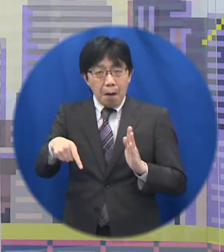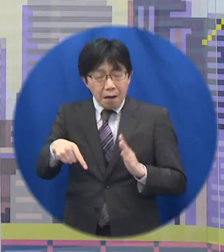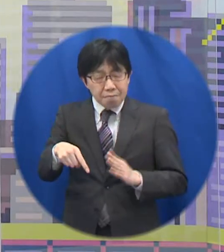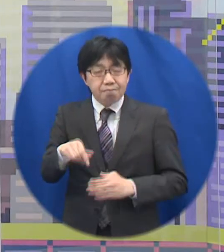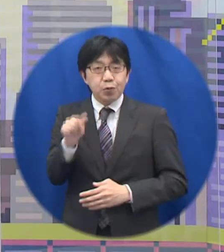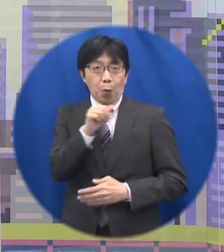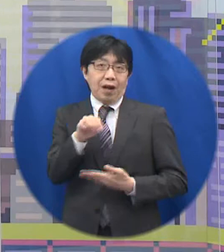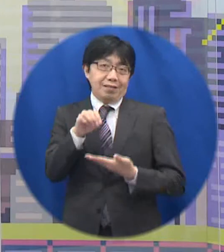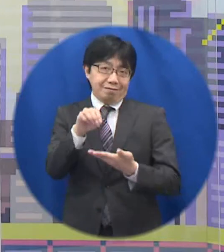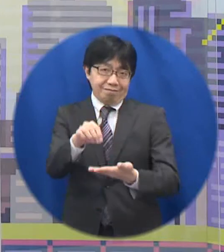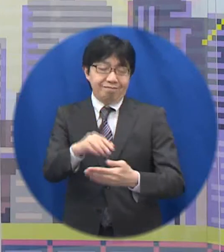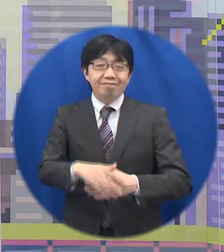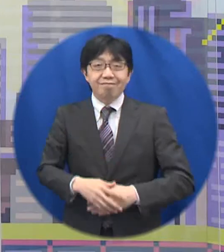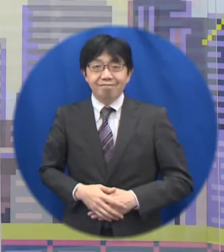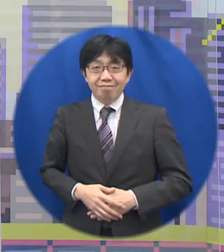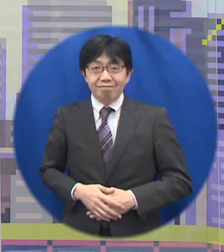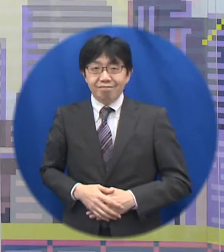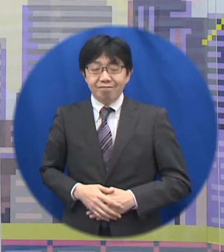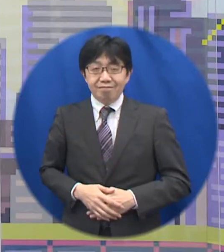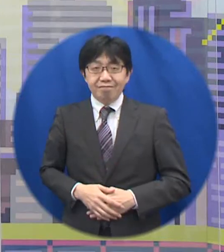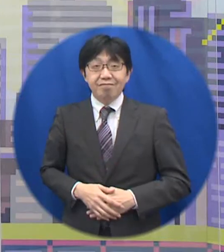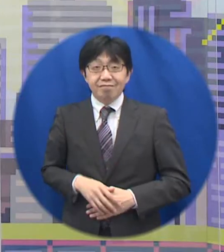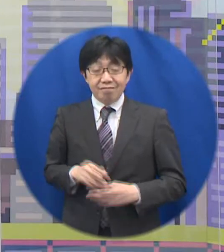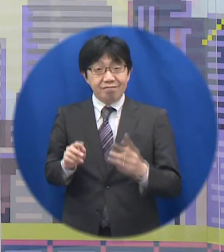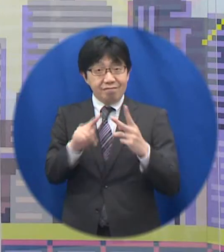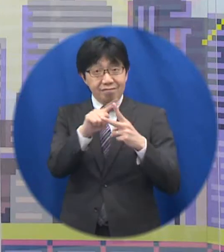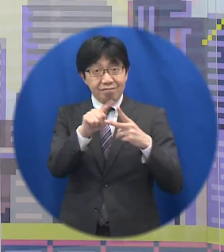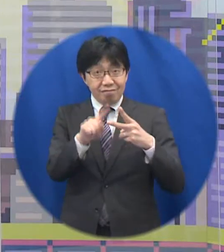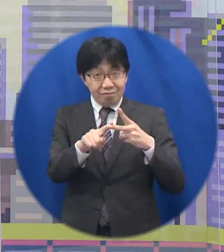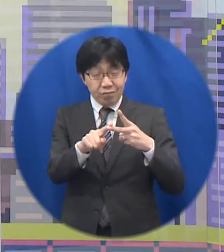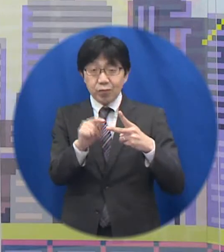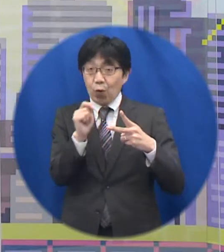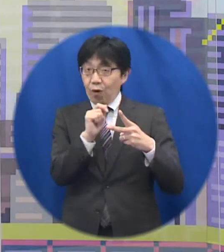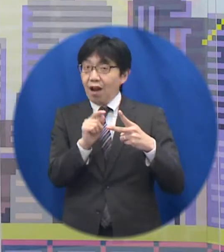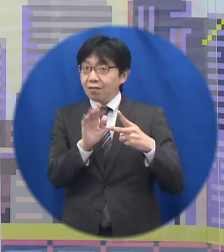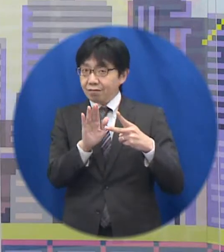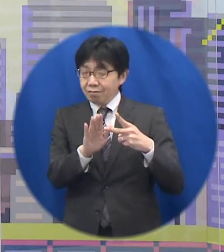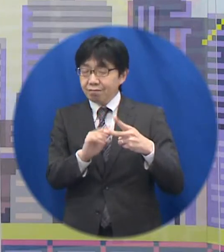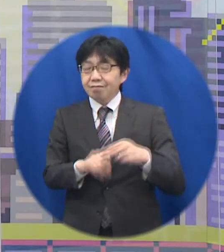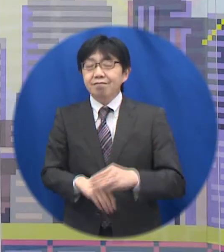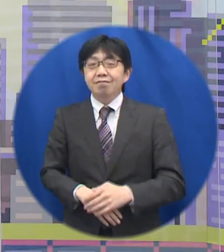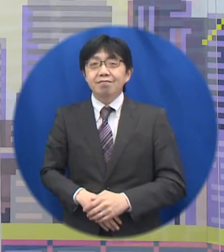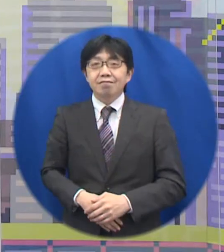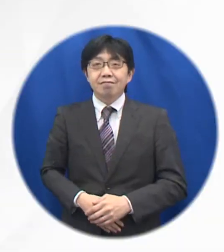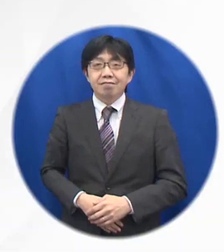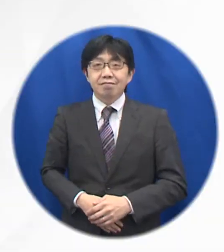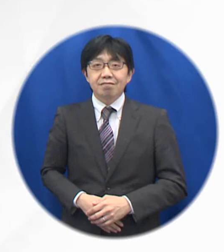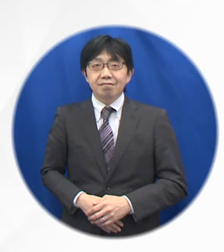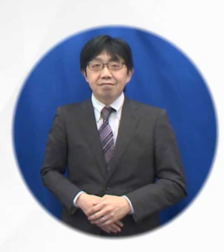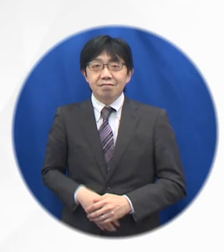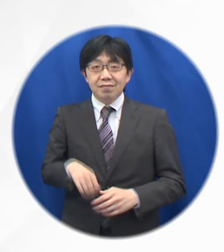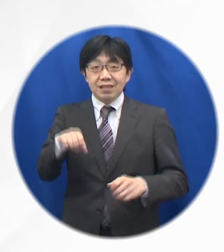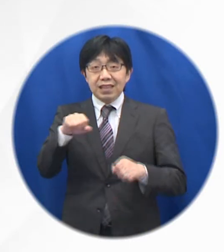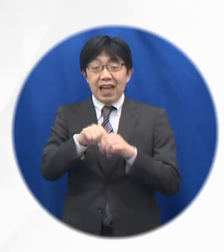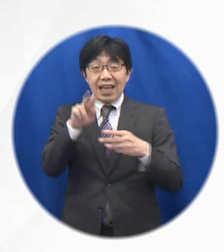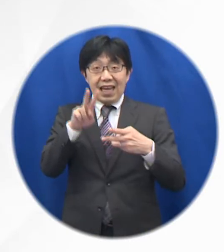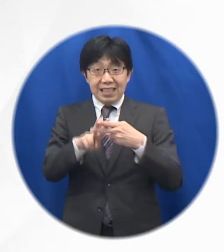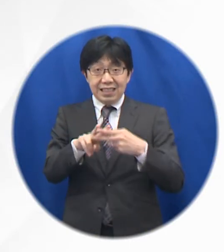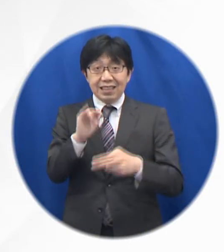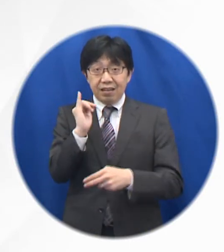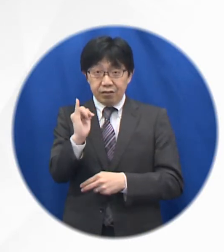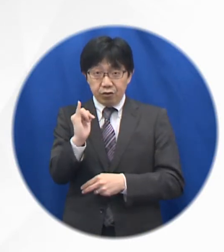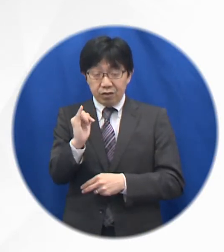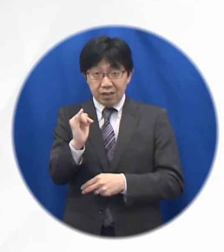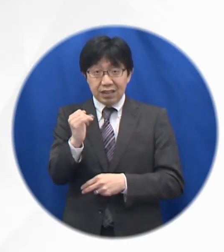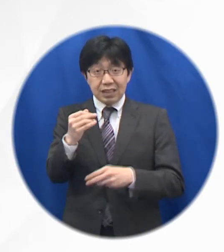み。 まずはときめき創造展の作品からご紹介します。 はい、 武井悦子さんの